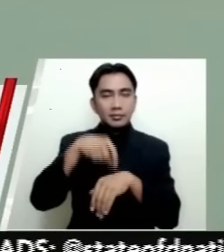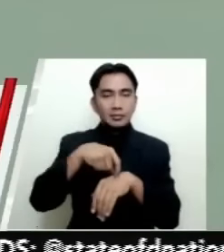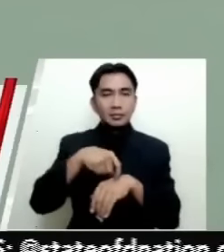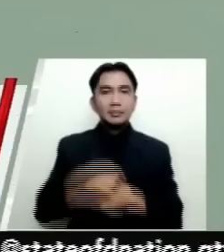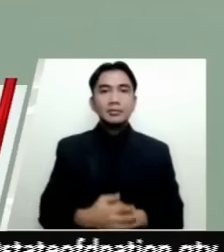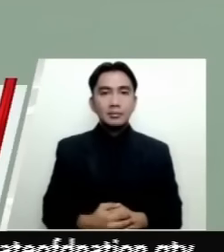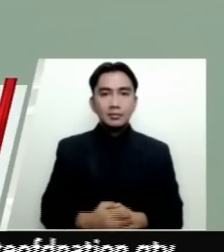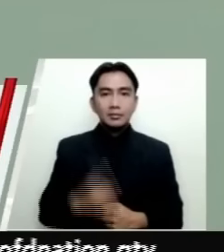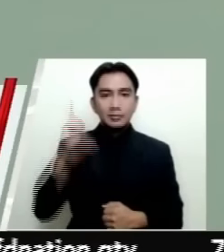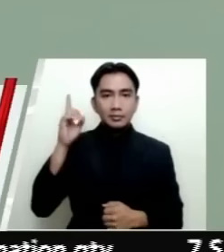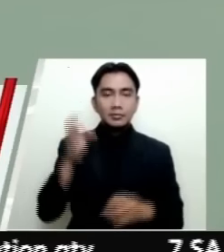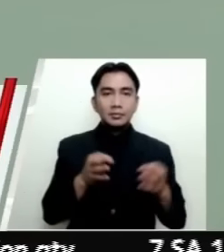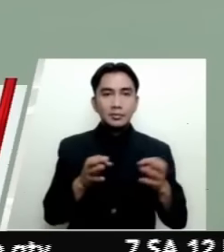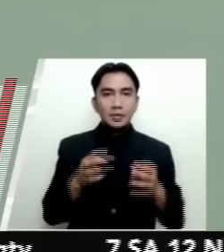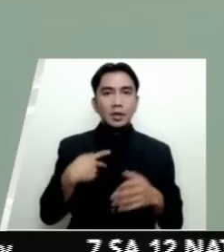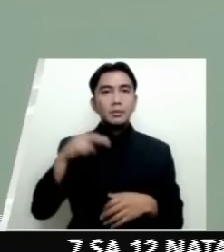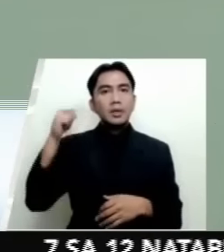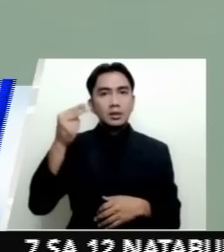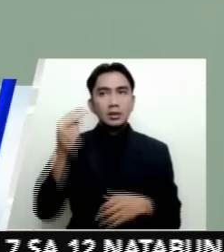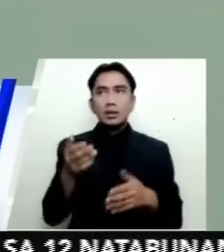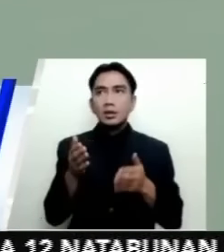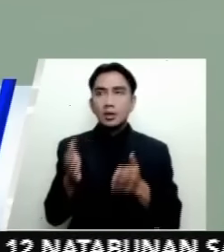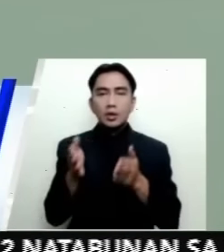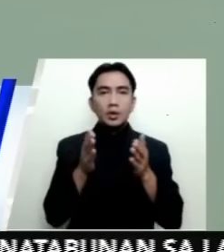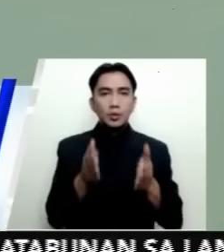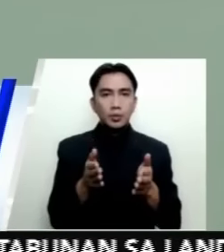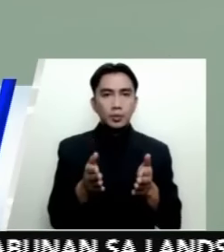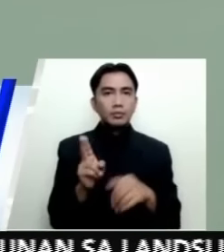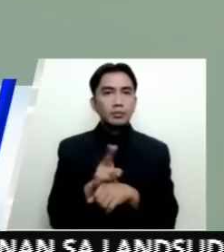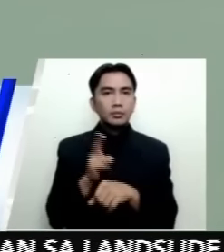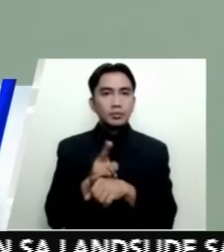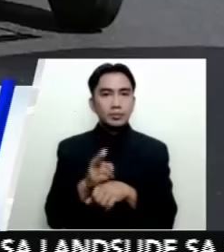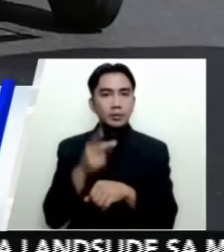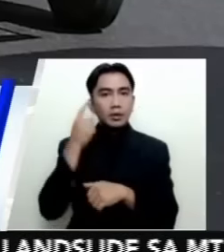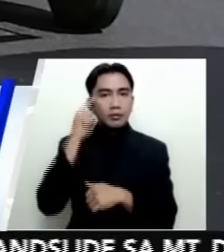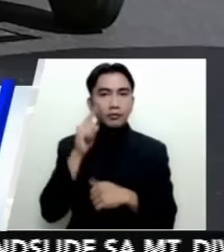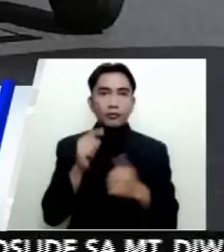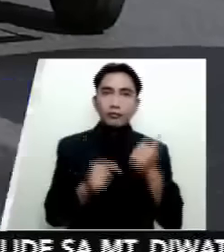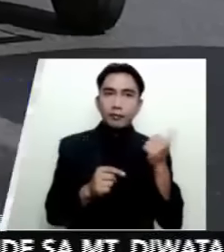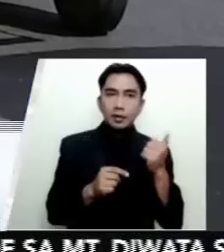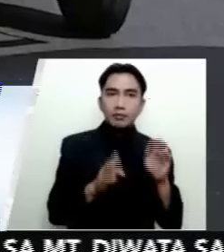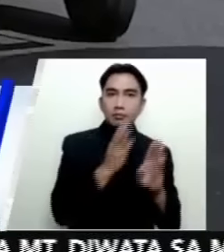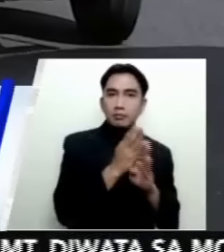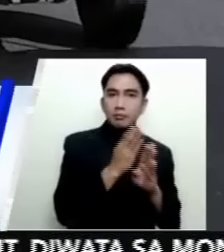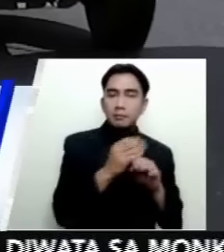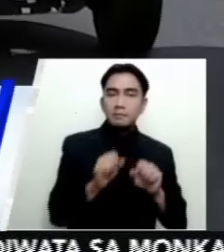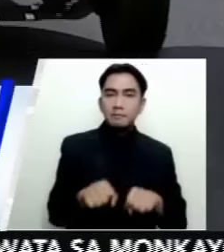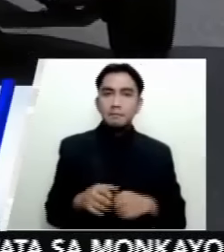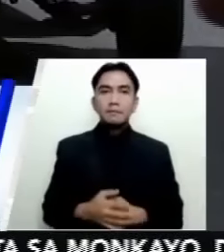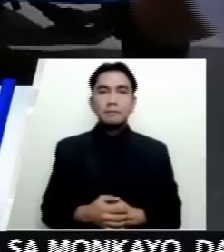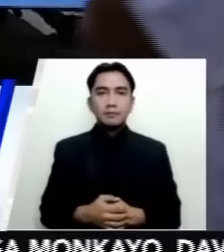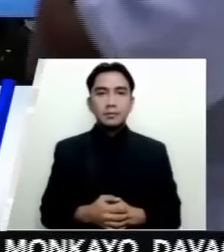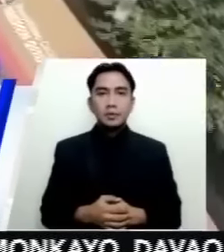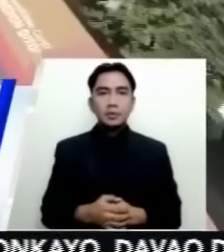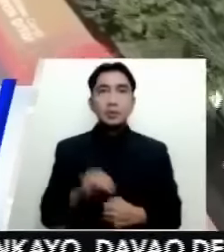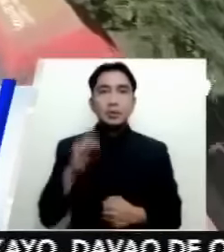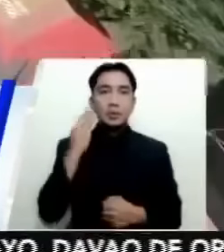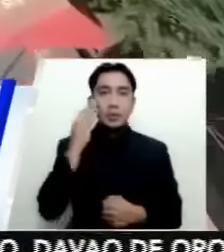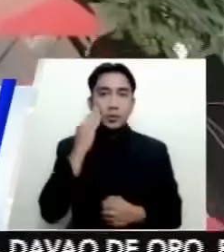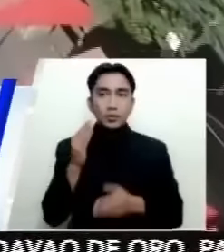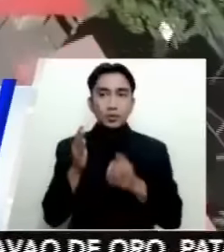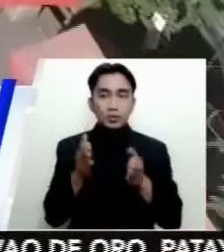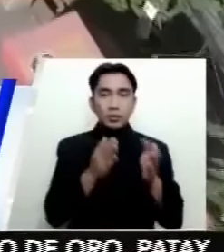secondary routes na dinadaanan naman ng mga ibang bus. Sakaling may mga ruta man na kulangin ng pampublikong sasakyan, may